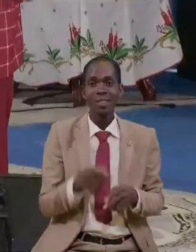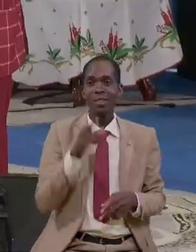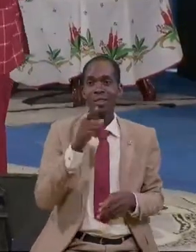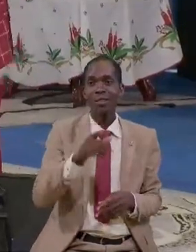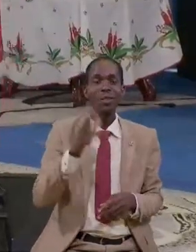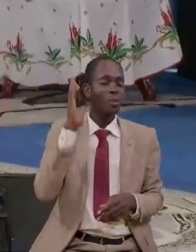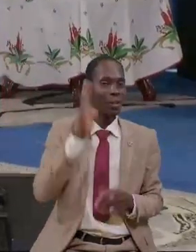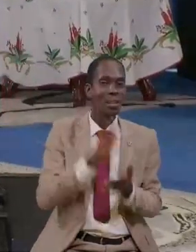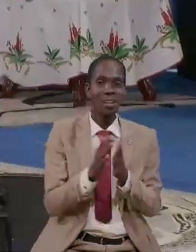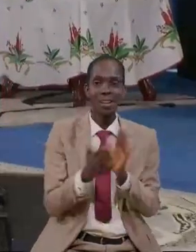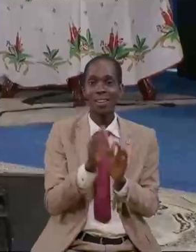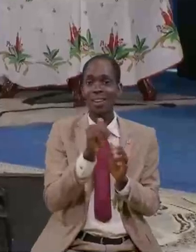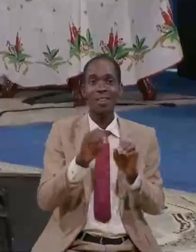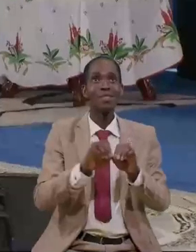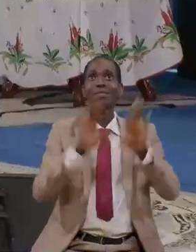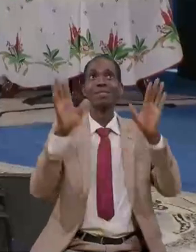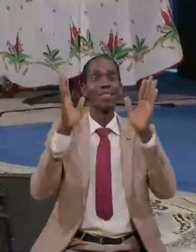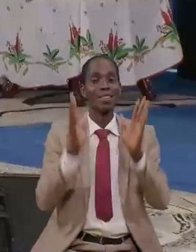Tu vas devenir lumière.